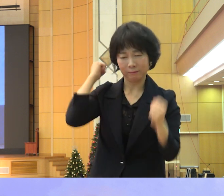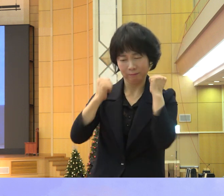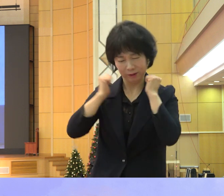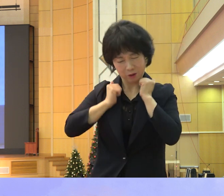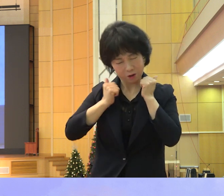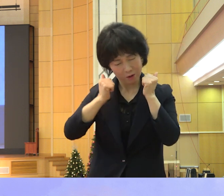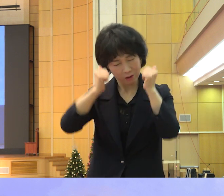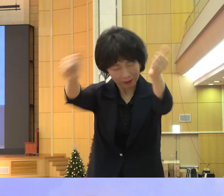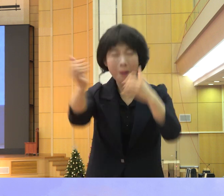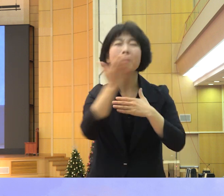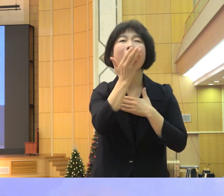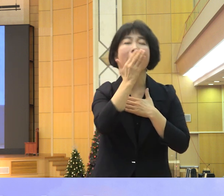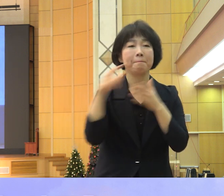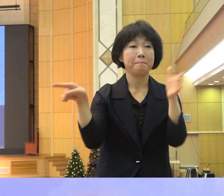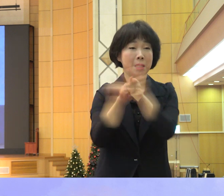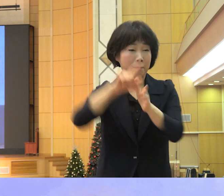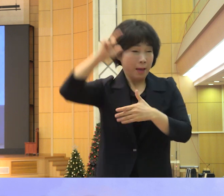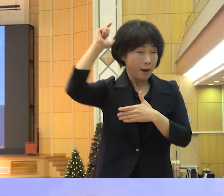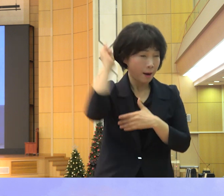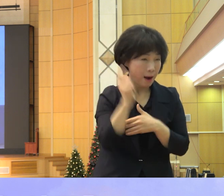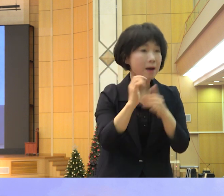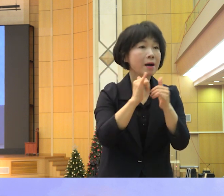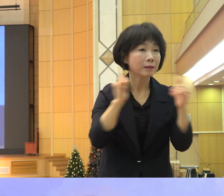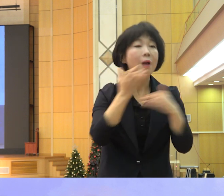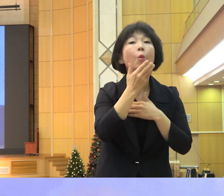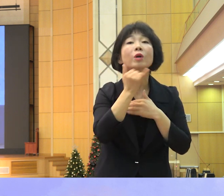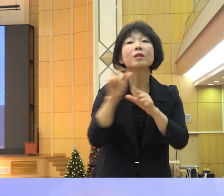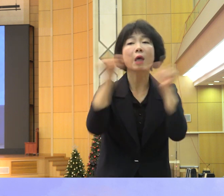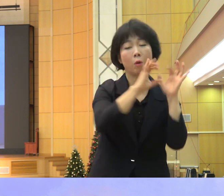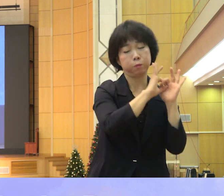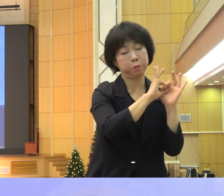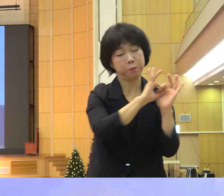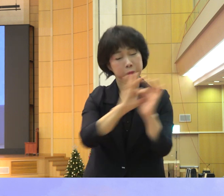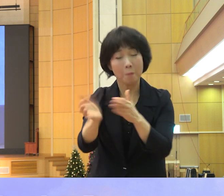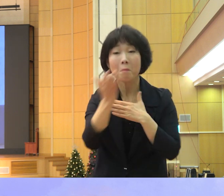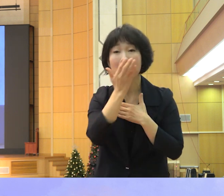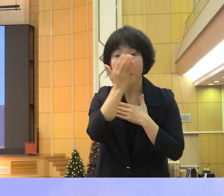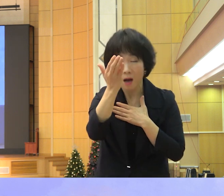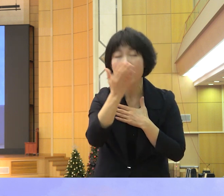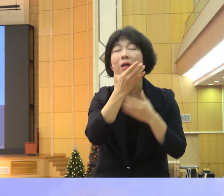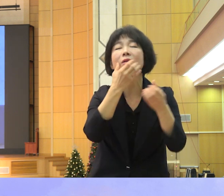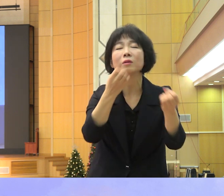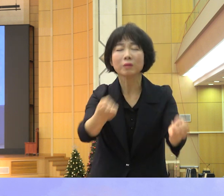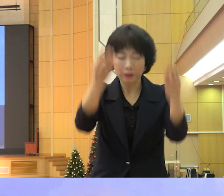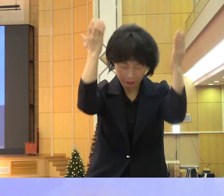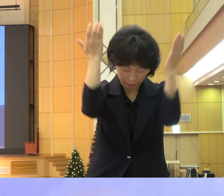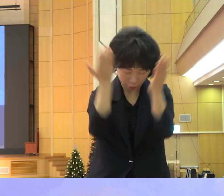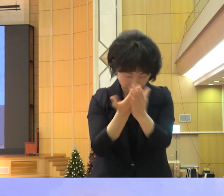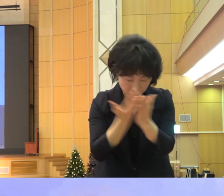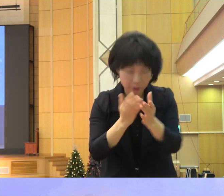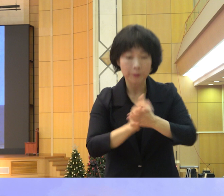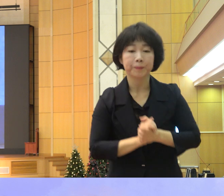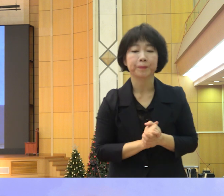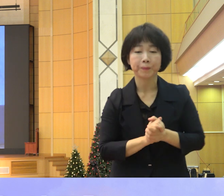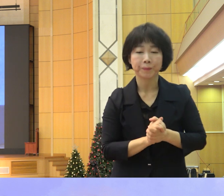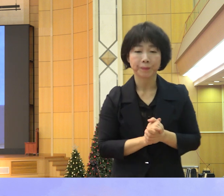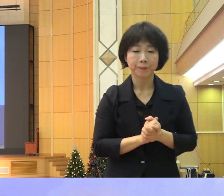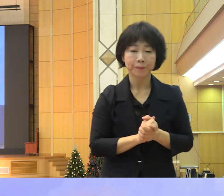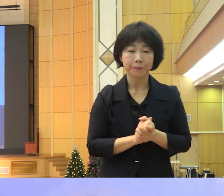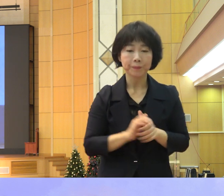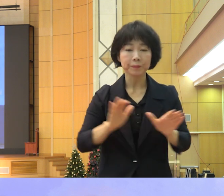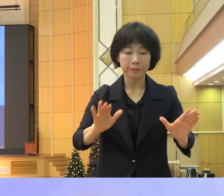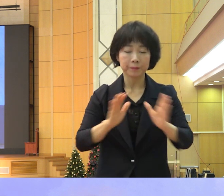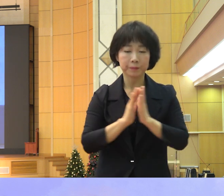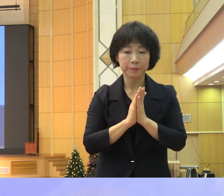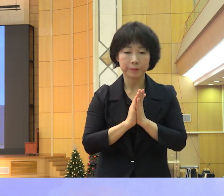달려갈 수 있는 믿음 있는 복 있는 생활을 누릴 수 있도록 역사해 주시옵소서.